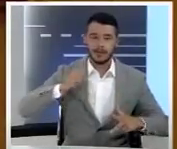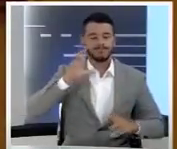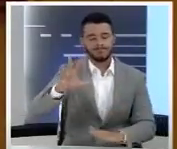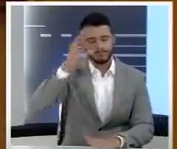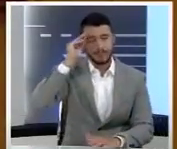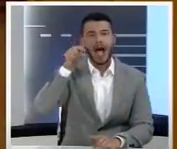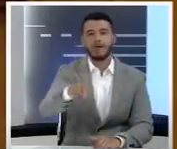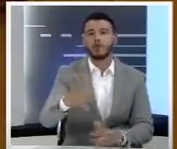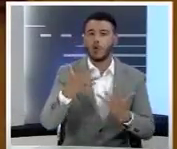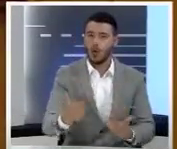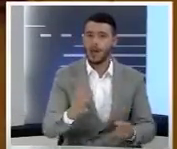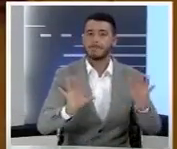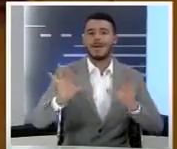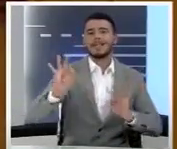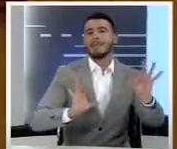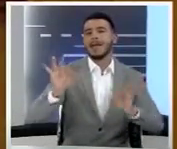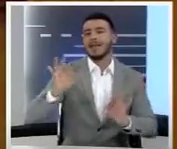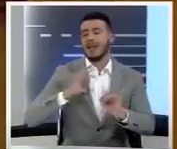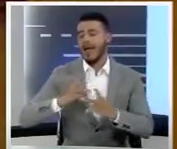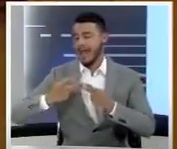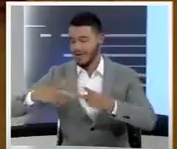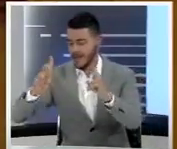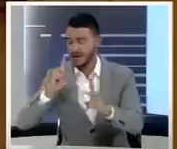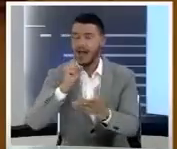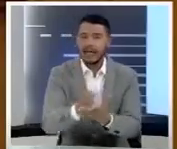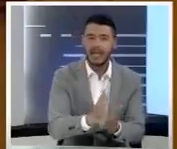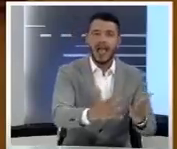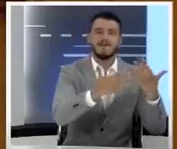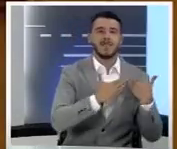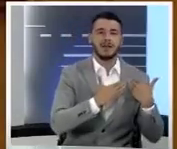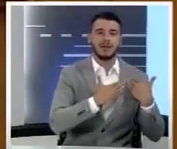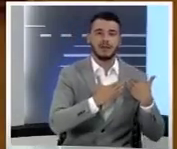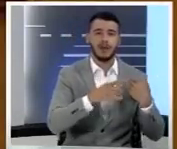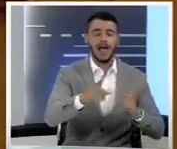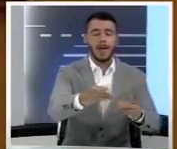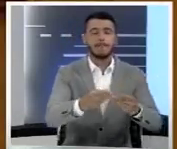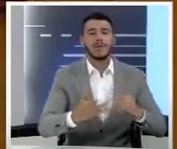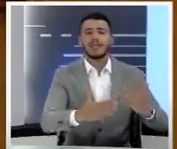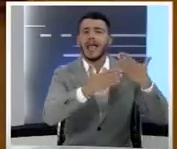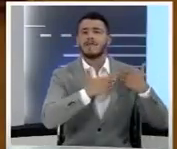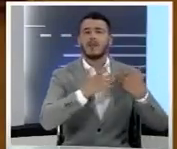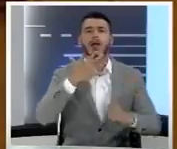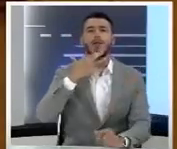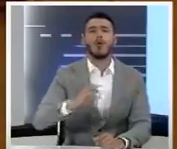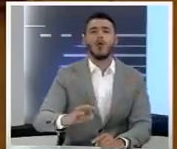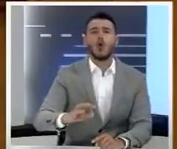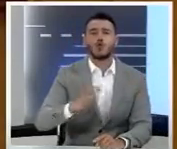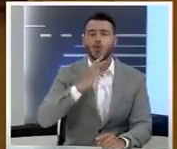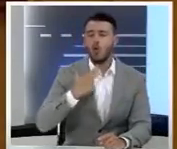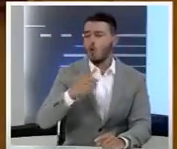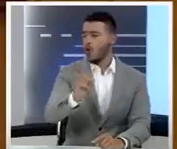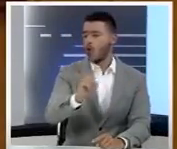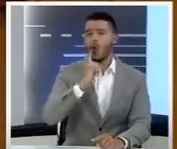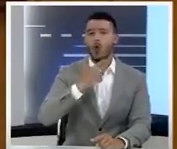αντιλαμβανόμαστε. Μας δημιουργεί περισσότερες ευθύνες, ακριβώς διότι τώρα, όχι μόνο επειδή μόνοι μας πρέπει να